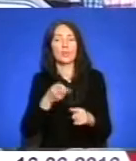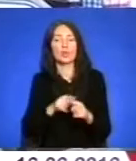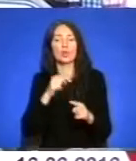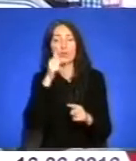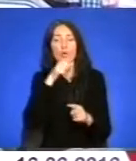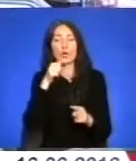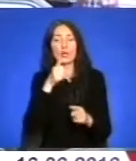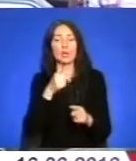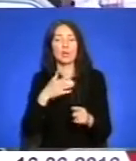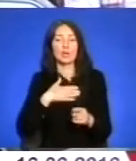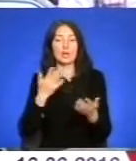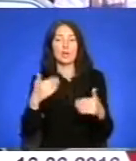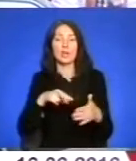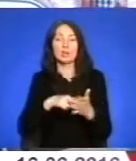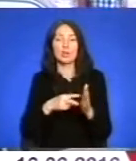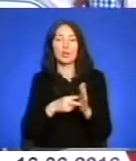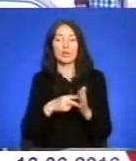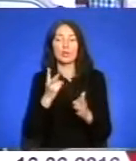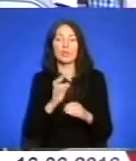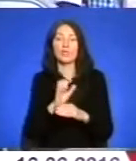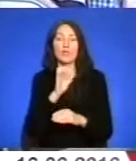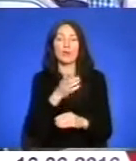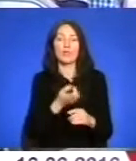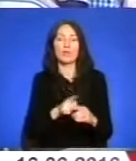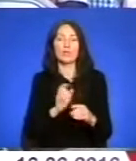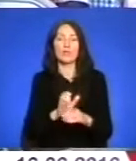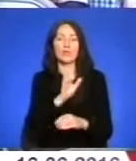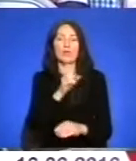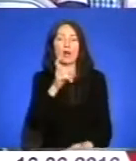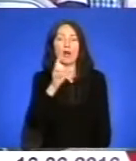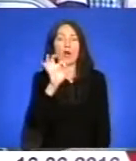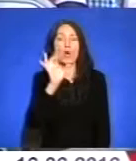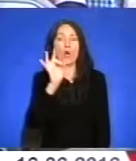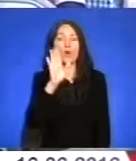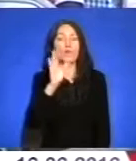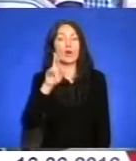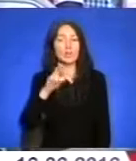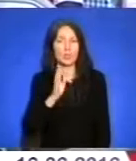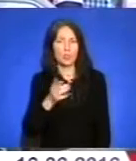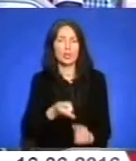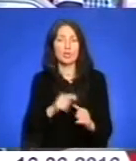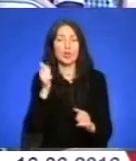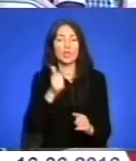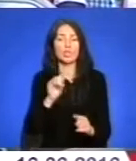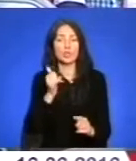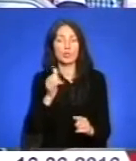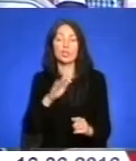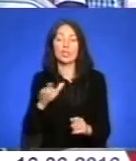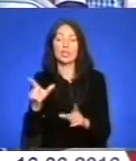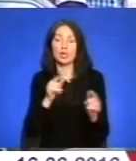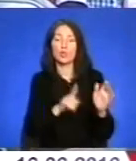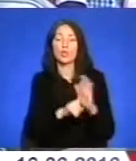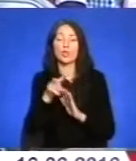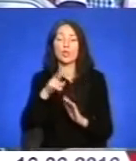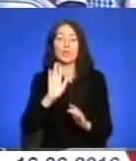нас вже заплановано дві відправки. Це відправка в Хорватію дітей, це буде цього тижня, в суботу діти їдуть. На початку липня це буде